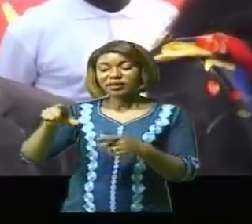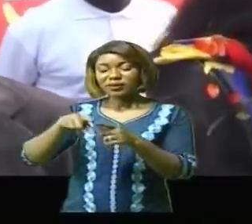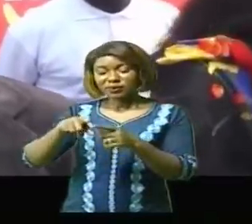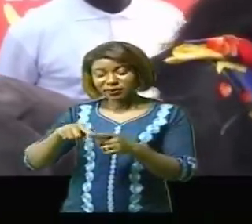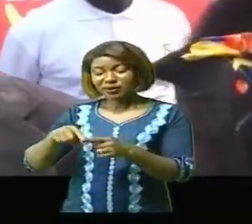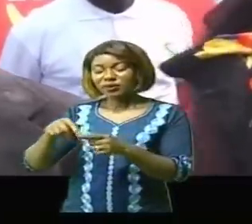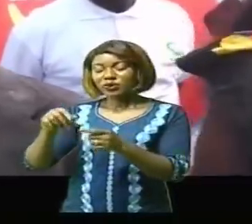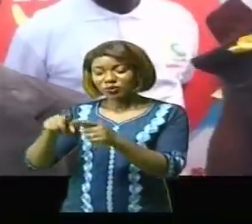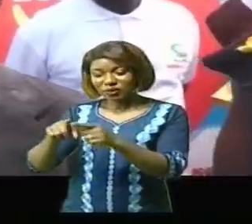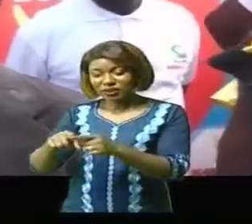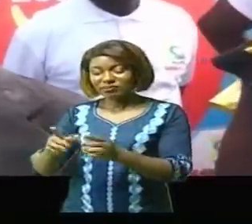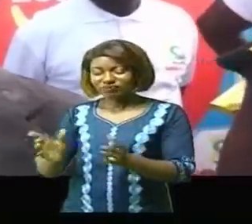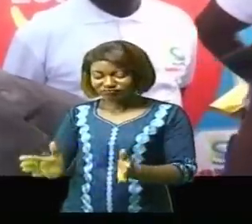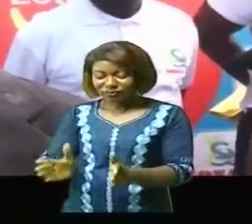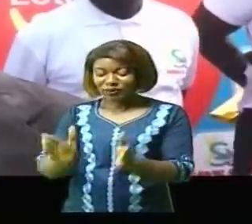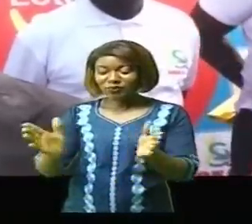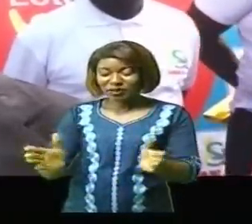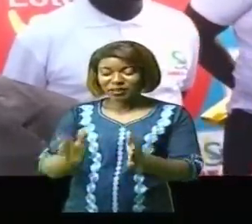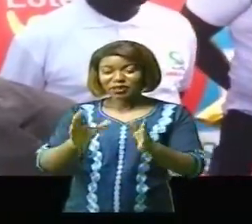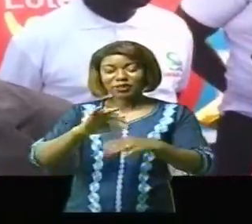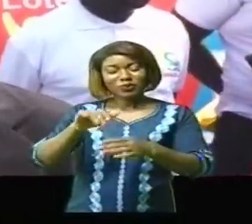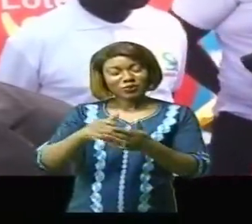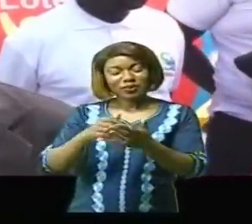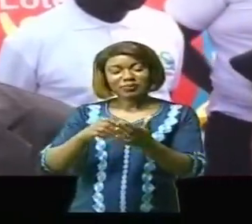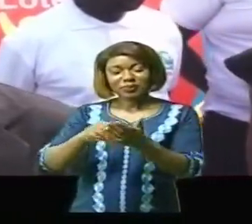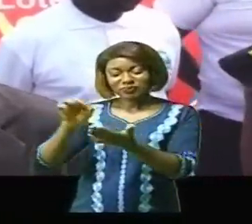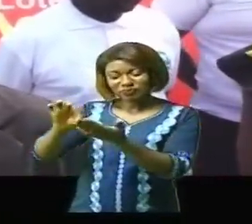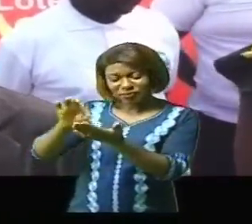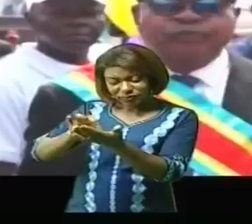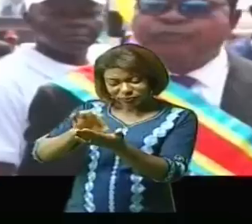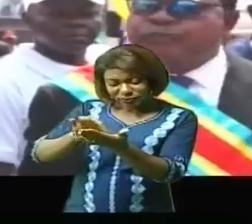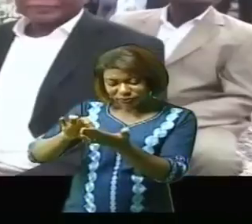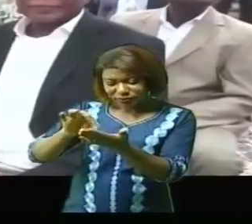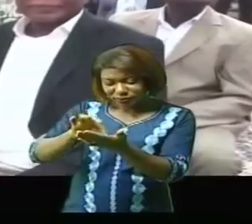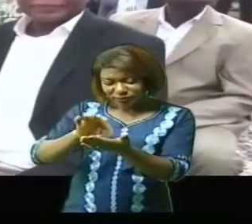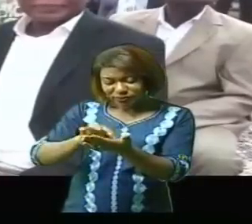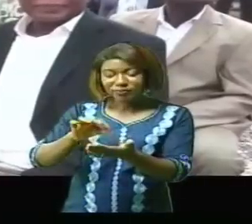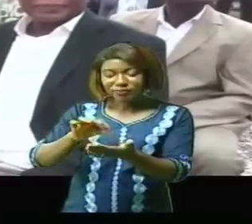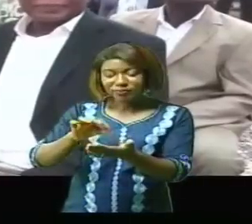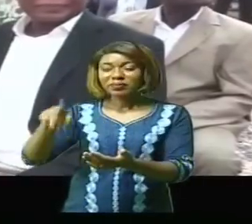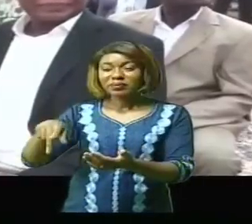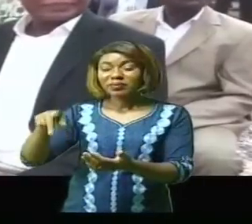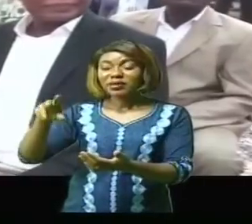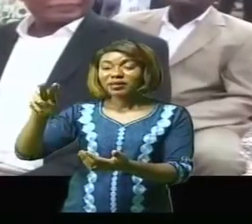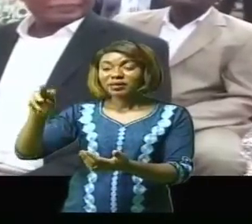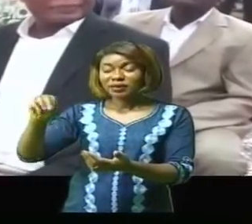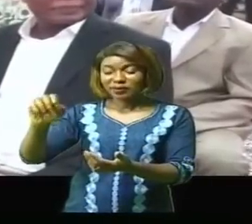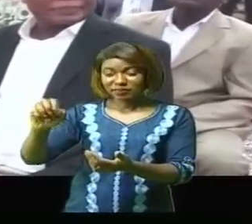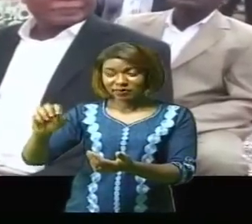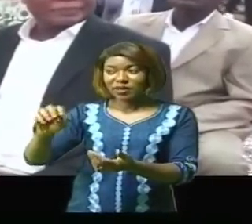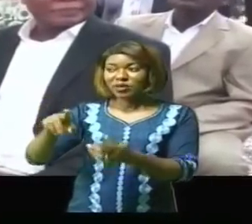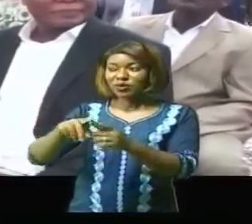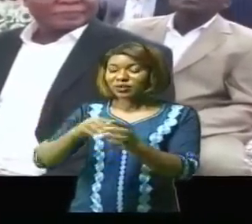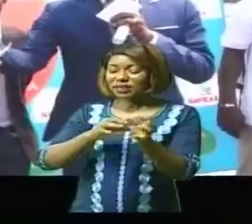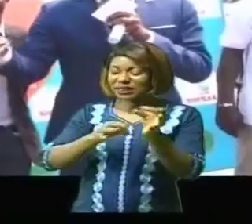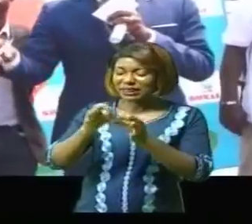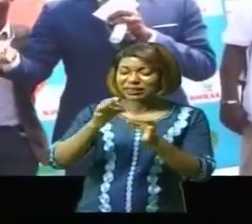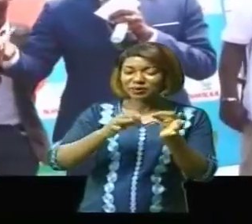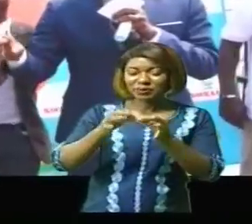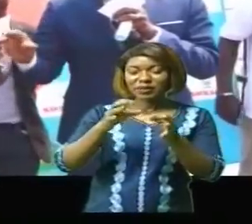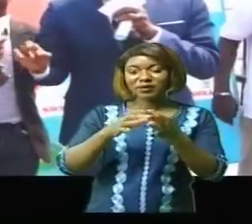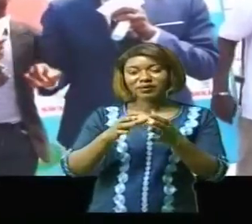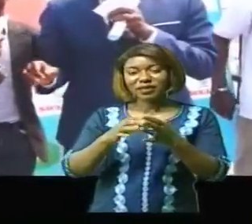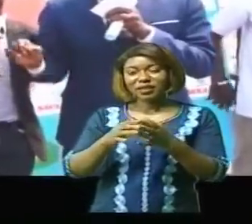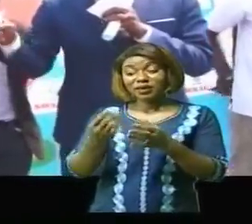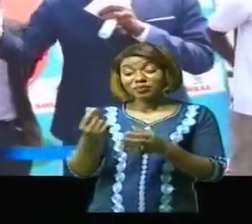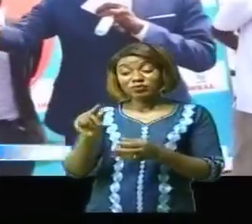à persévérer, à continuer à parier parce qu'on ne sait jamais. Au cours de cette manifestation, il a été expliqué qu'avec une